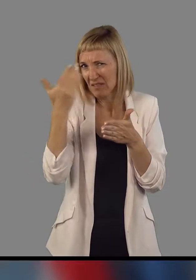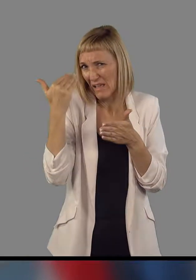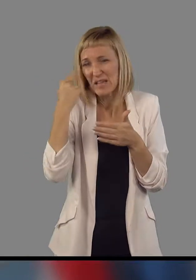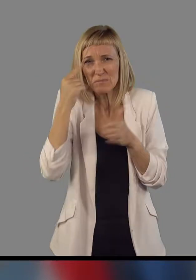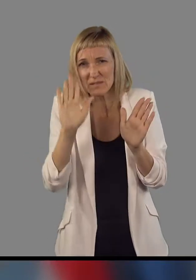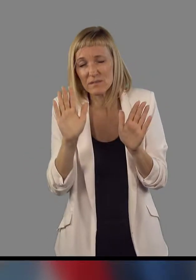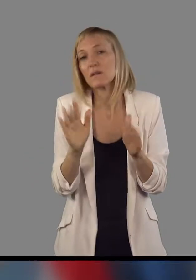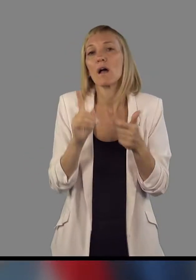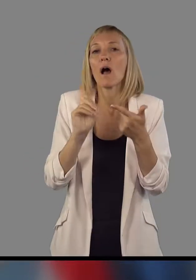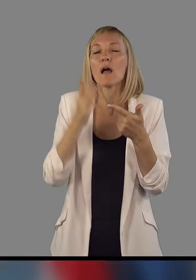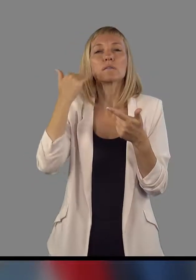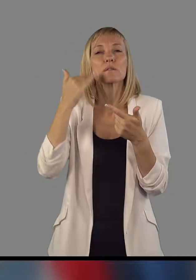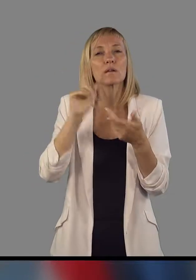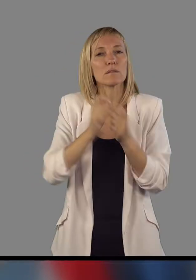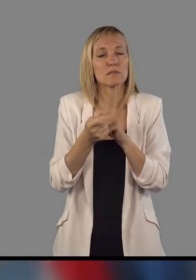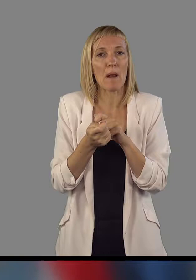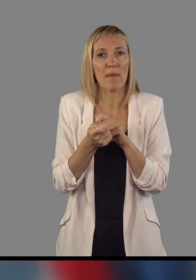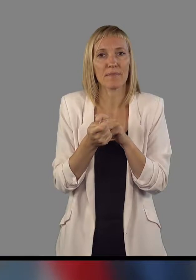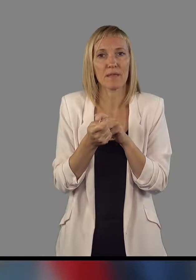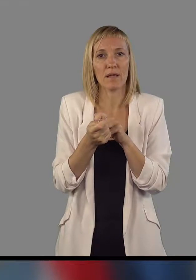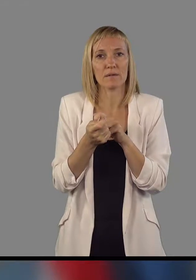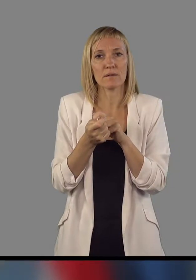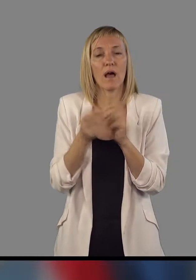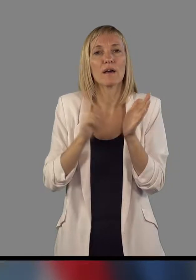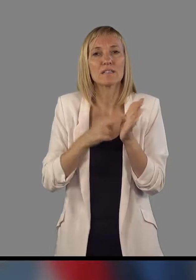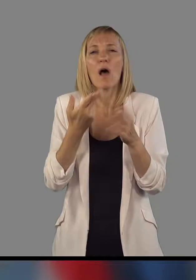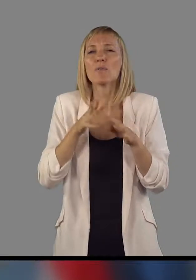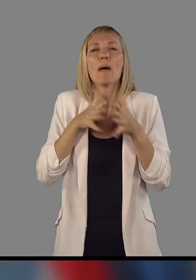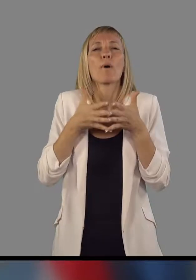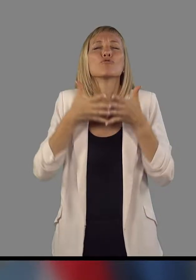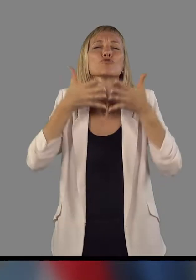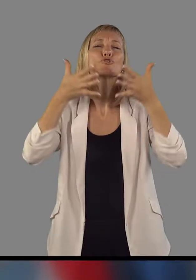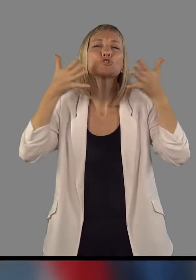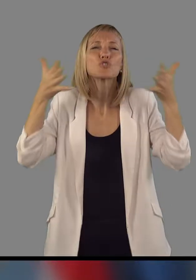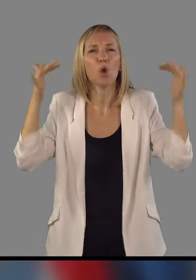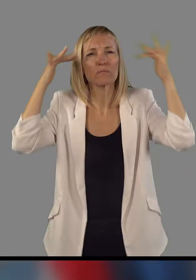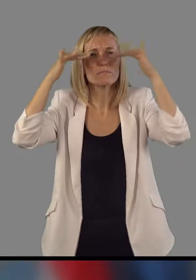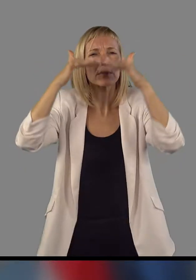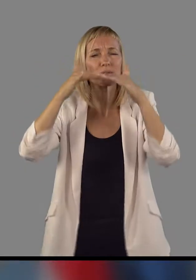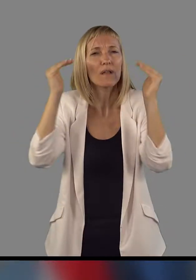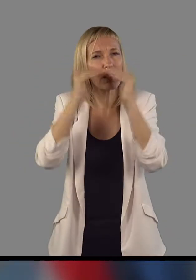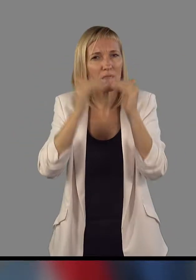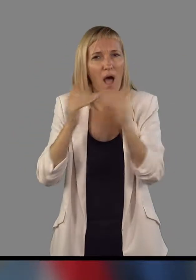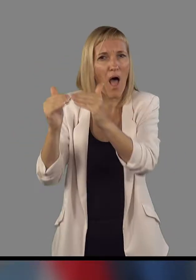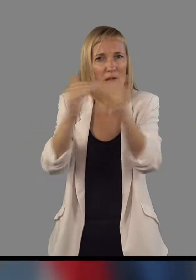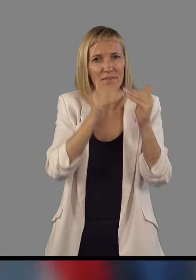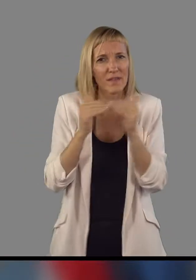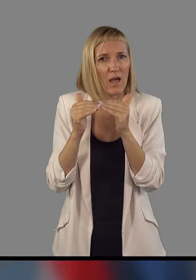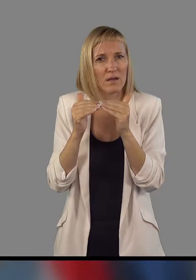dve nazaj, in da je bila takrat spremenjena resnično v najširšem soglasju